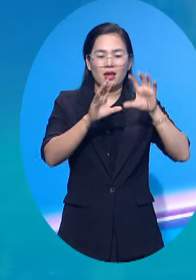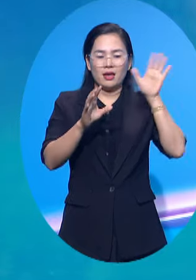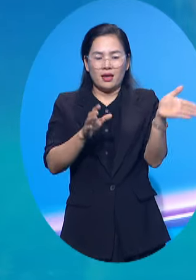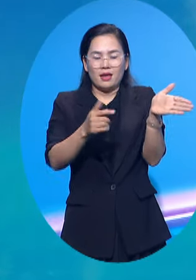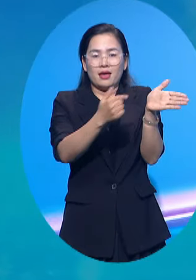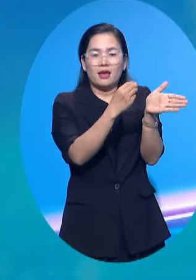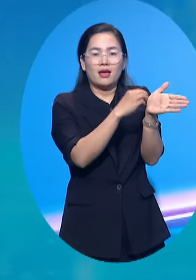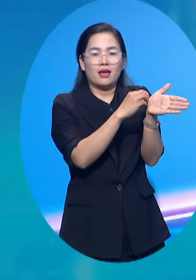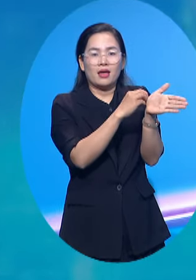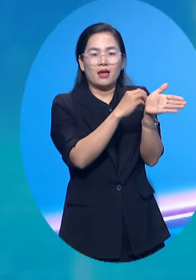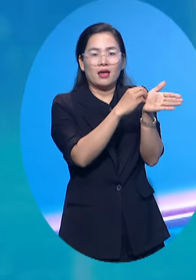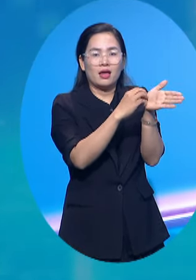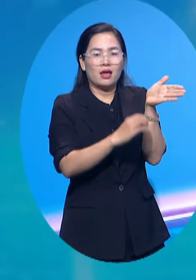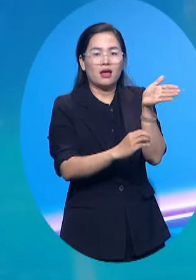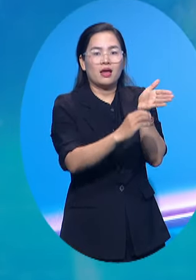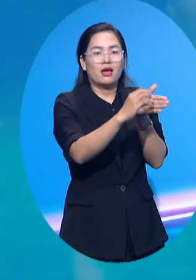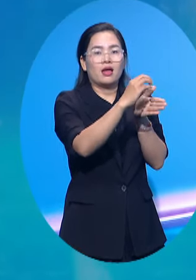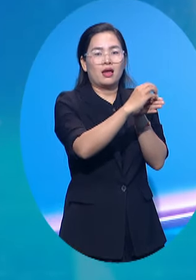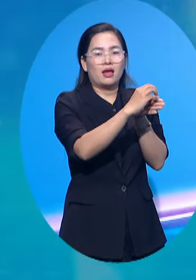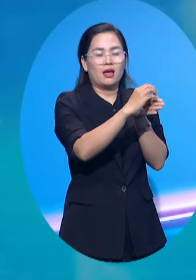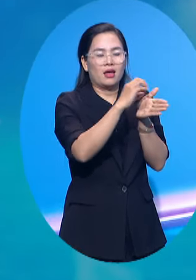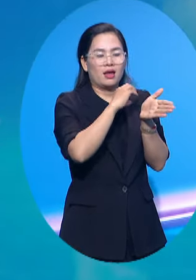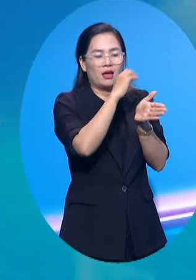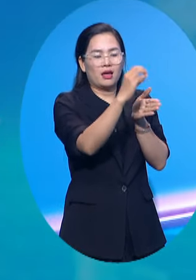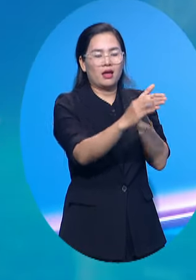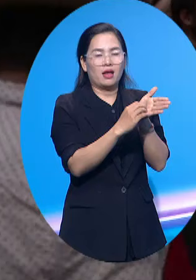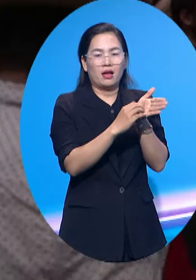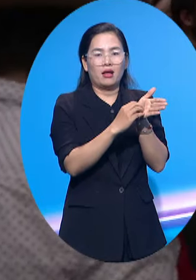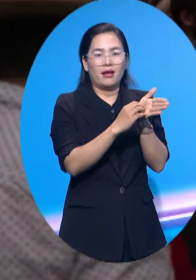Mỹ, rồi đến Canada và quay trở lại Maine, Mỹ.